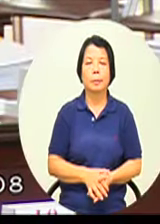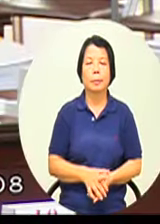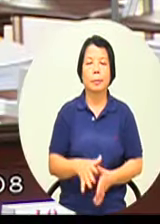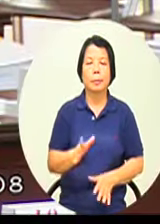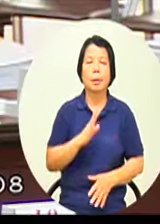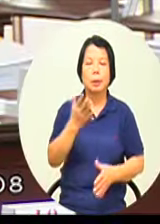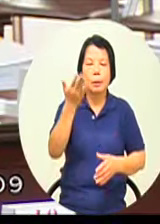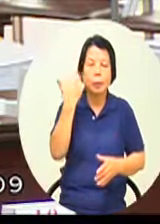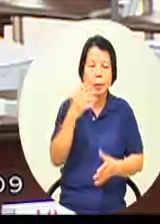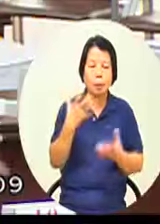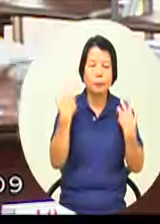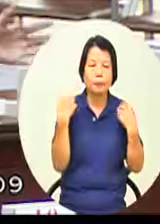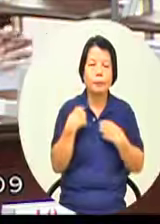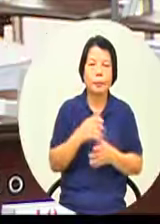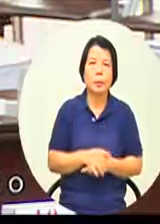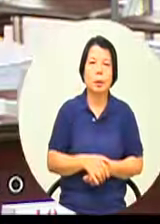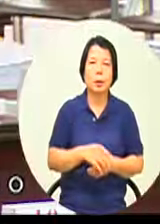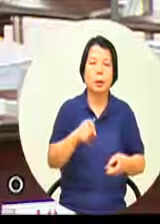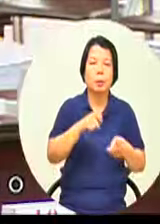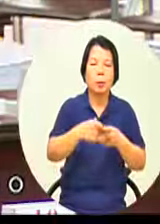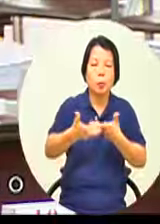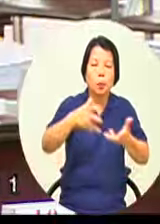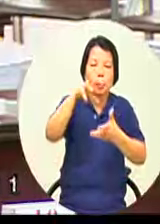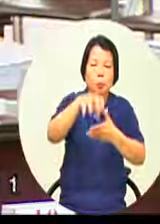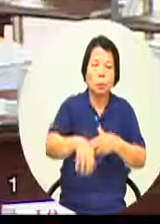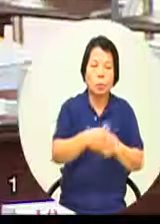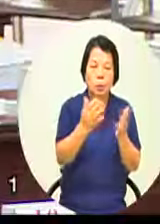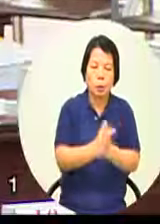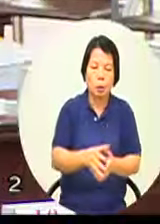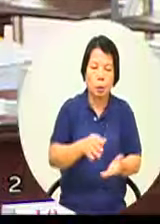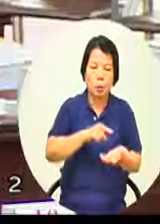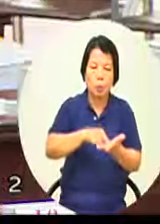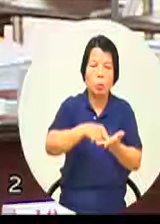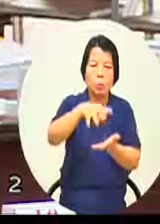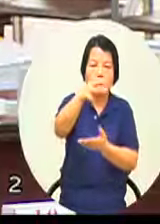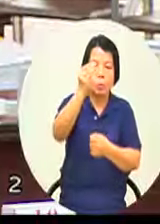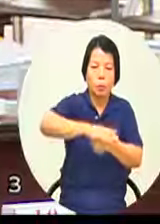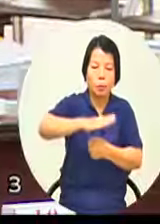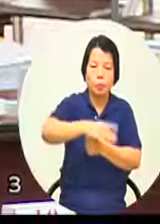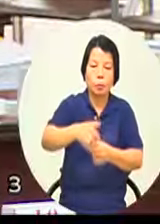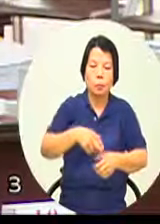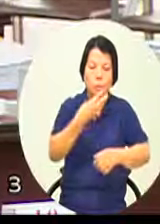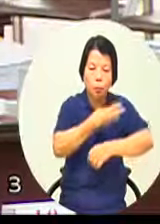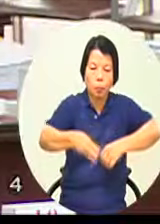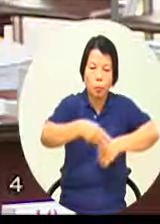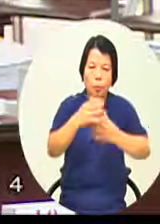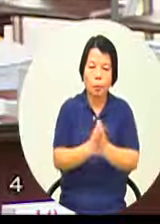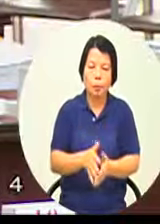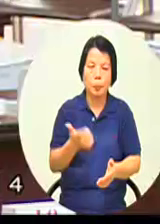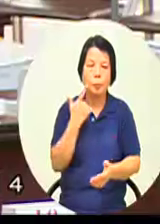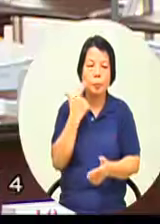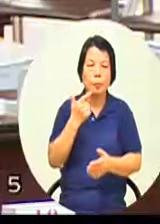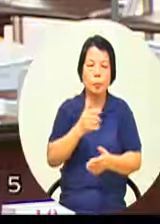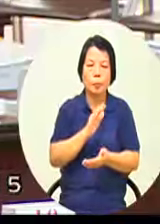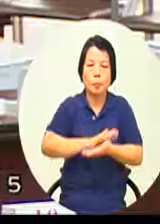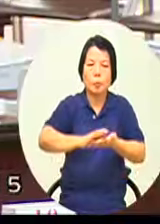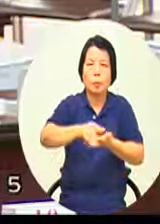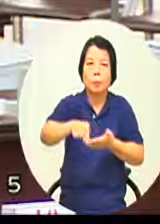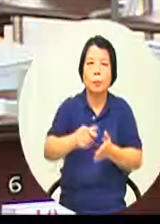局的，啊，所以咧，公务局拨钱落来做迄个水沟啊，但是你话水沟啊，顶个基建呢，有